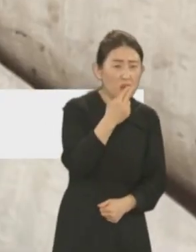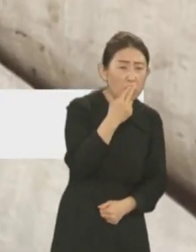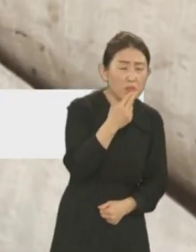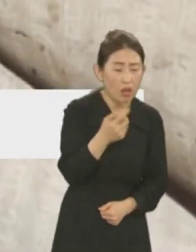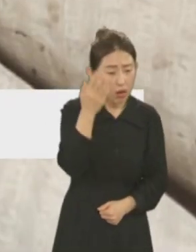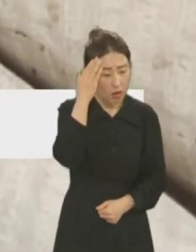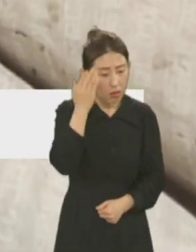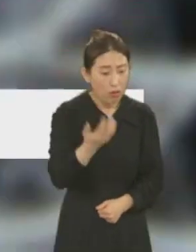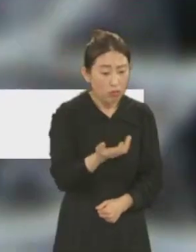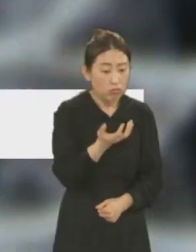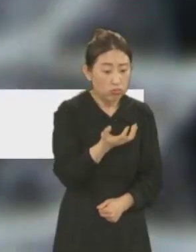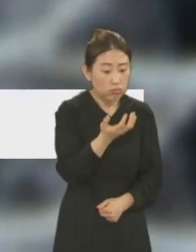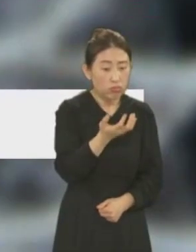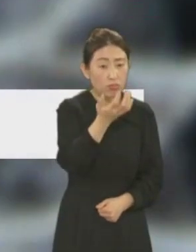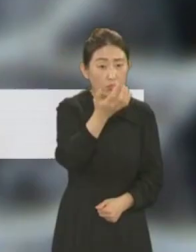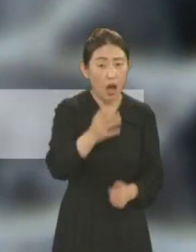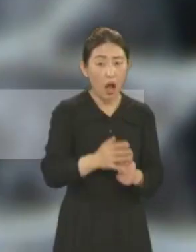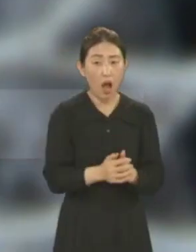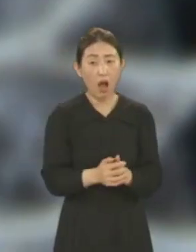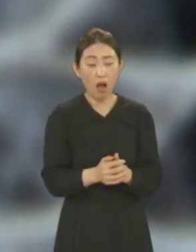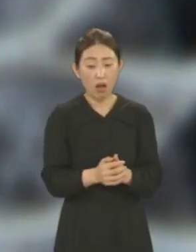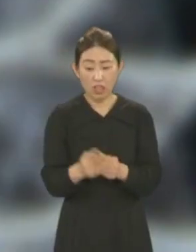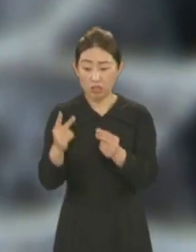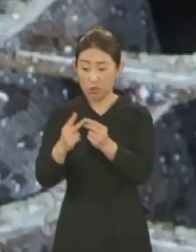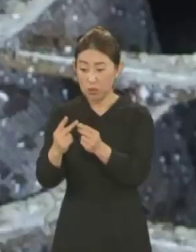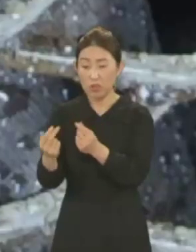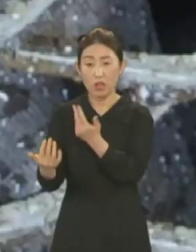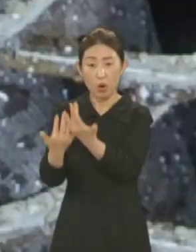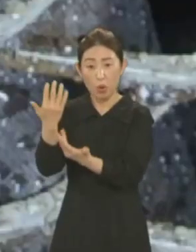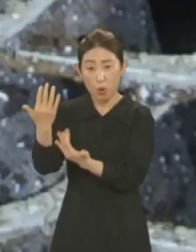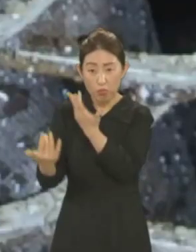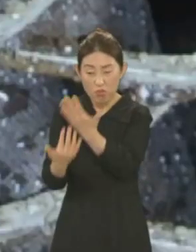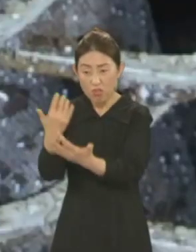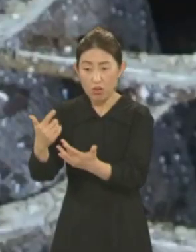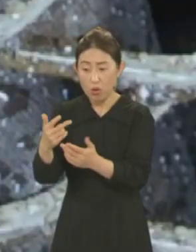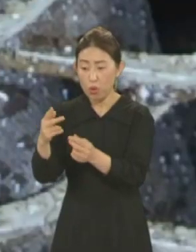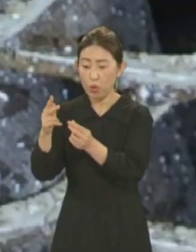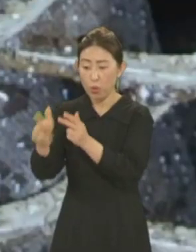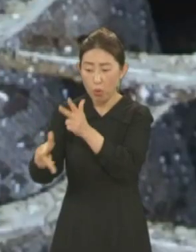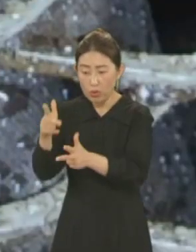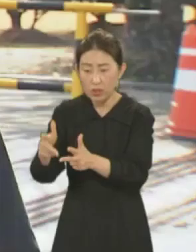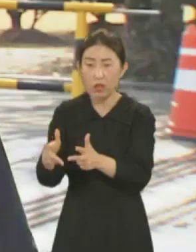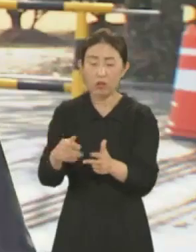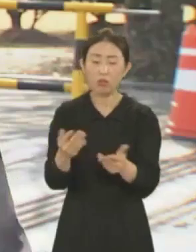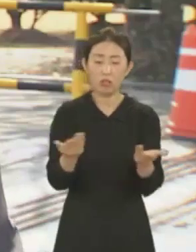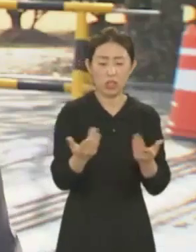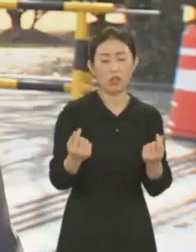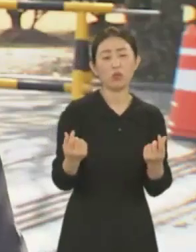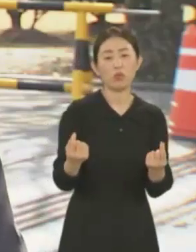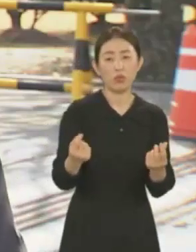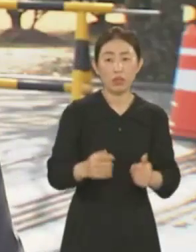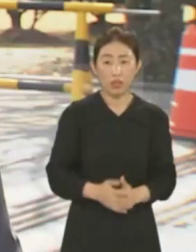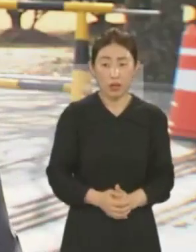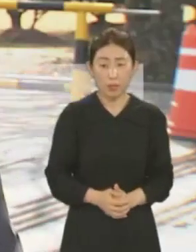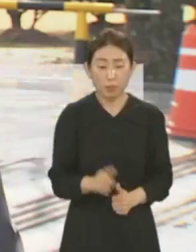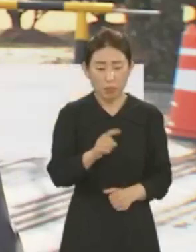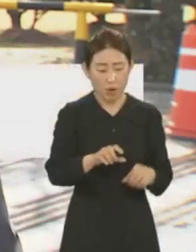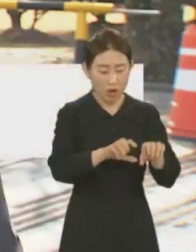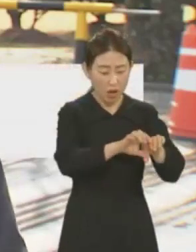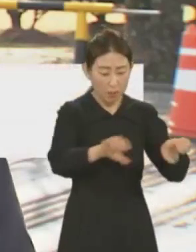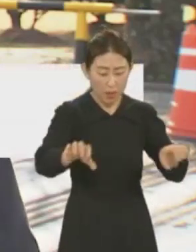함께 연기가 발생했습니다 큰 부리는 2공장의 바라지점과 같은 공정이었습니다 배관 이제 연결되는